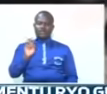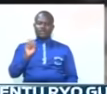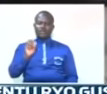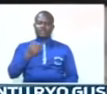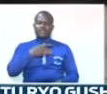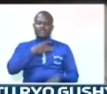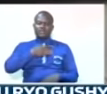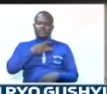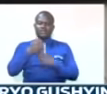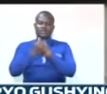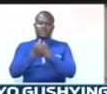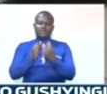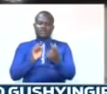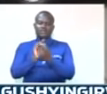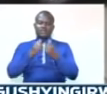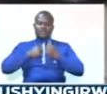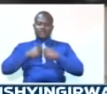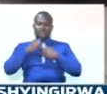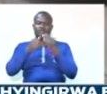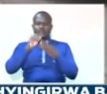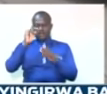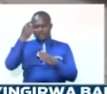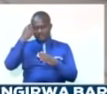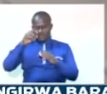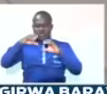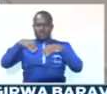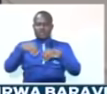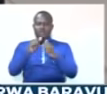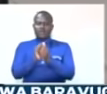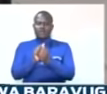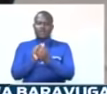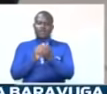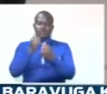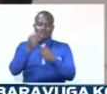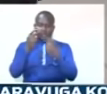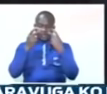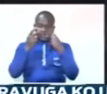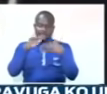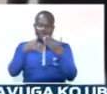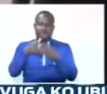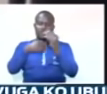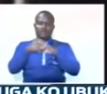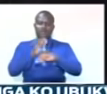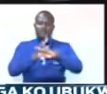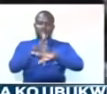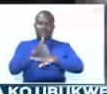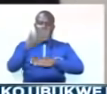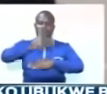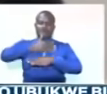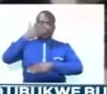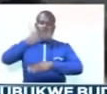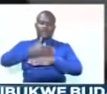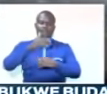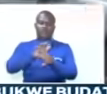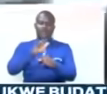ya Rubavu ihuza u Rwanda ndetse na Repubulika iharanira Demokarasi ya Kongo areba uko hakorwa ubucuruzi bwambukiranya imipaka